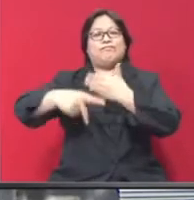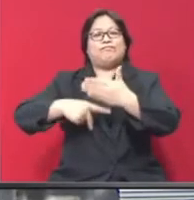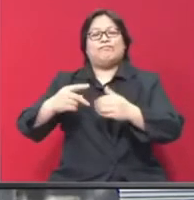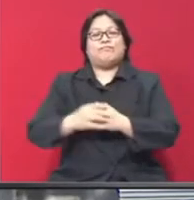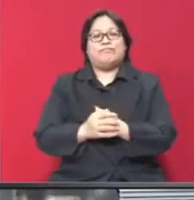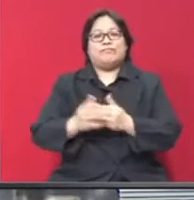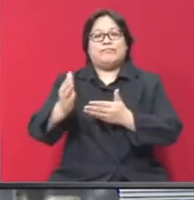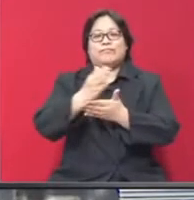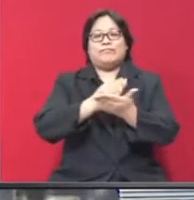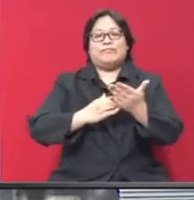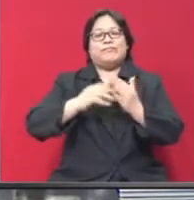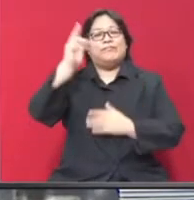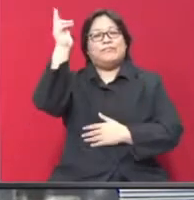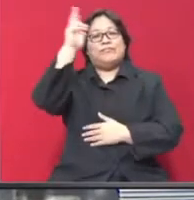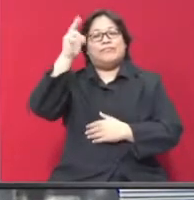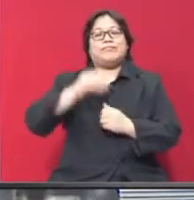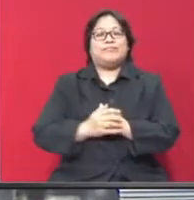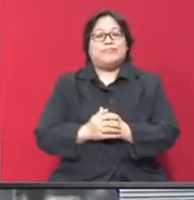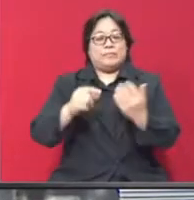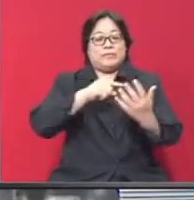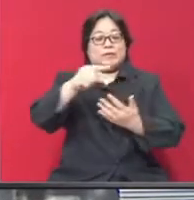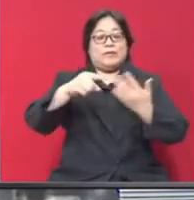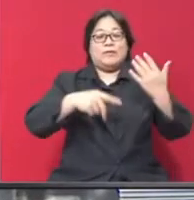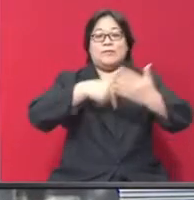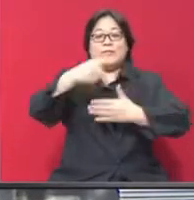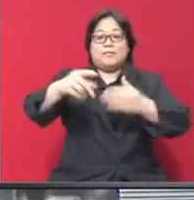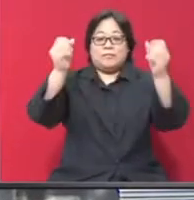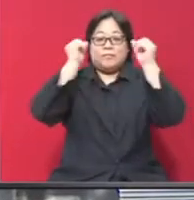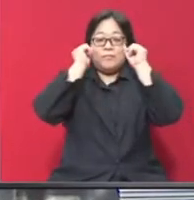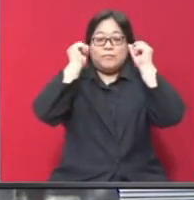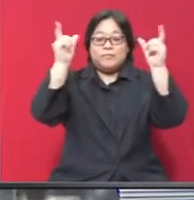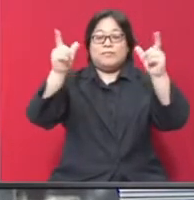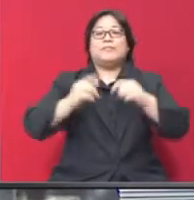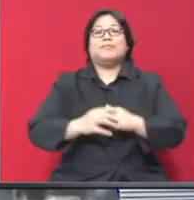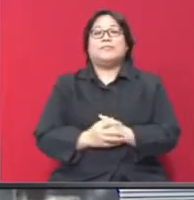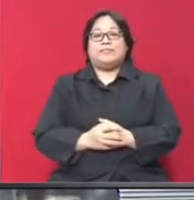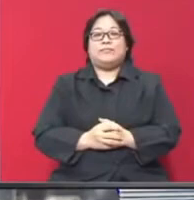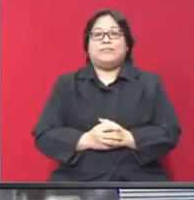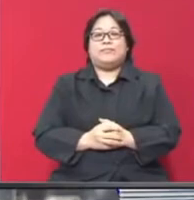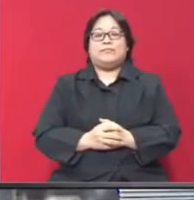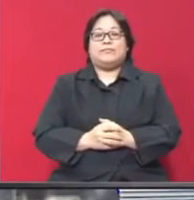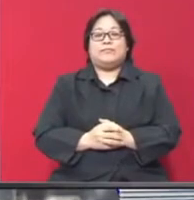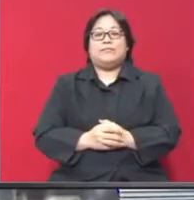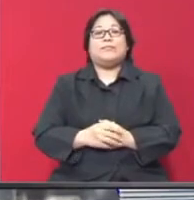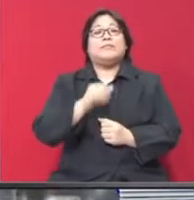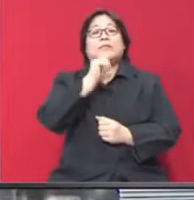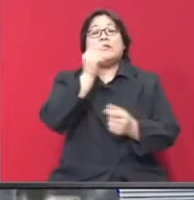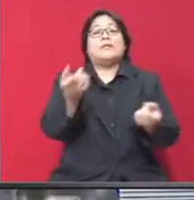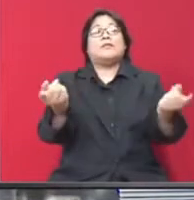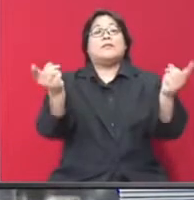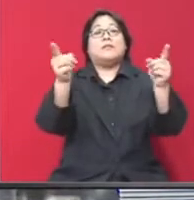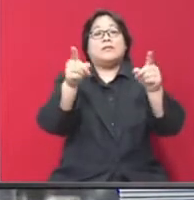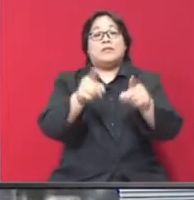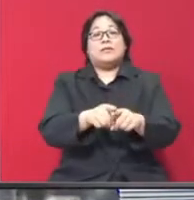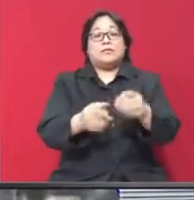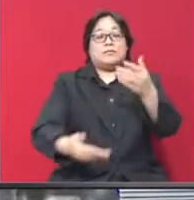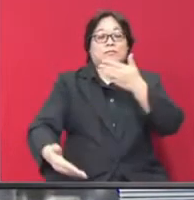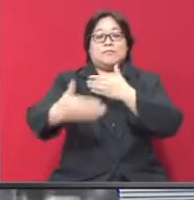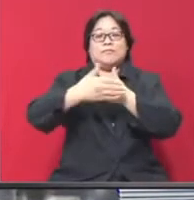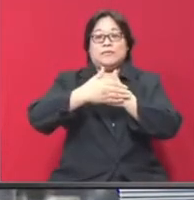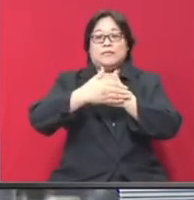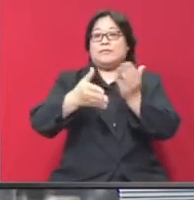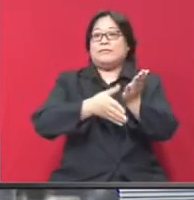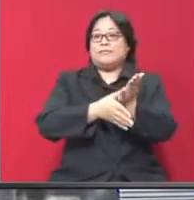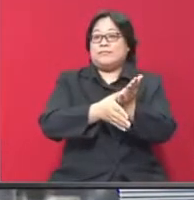oleh pihak ke kerajaan antara program-program Persaudaraan yang dilakukan supaya tidak berlaku sebelah penagihan